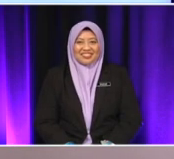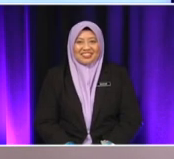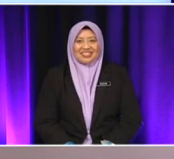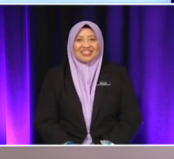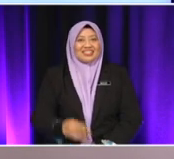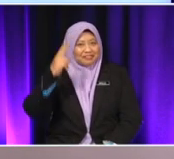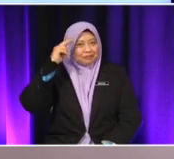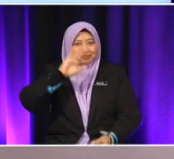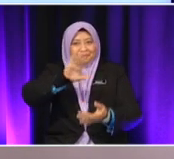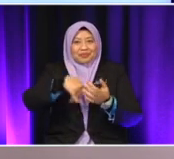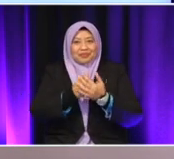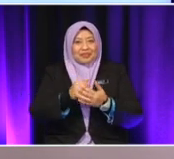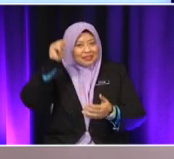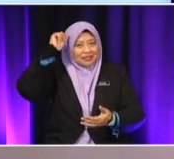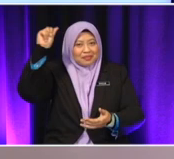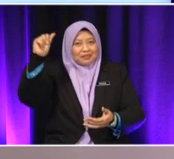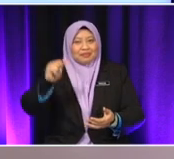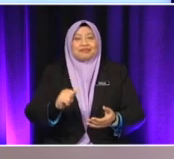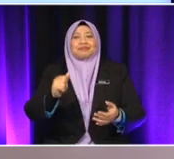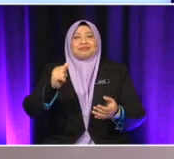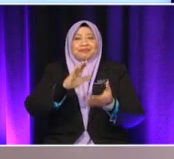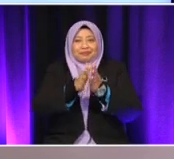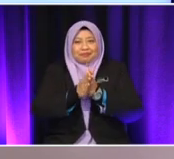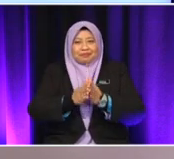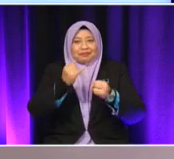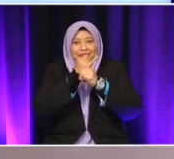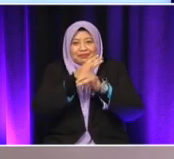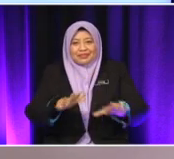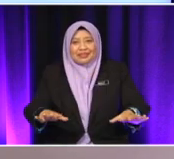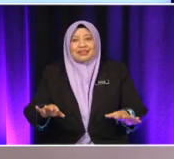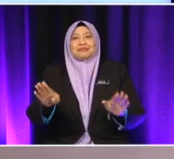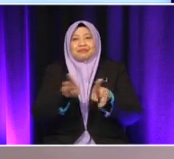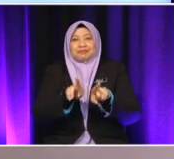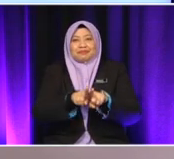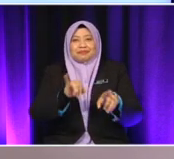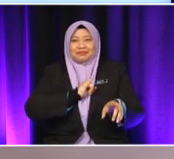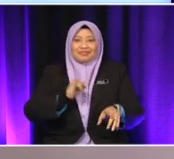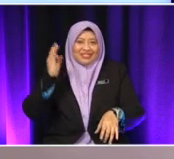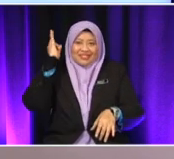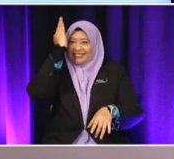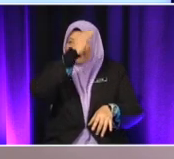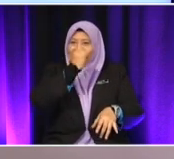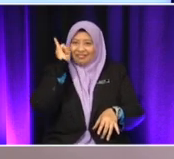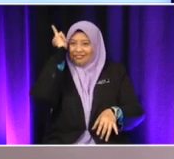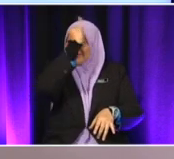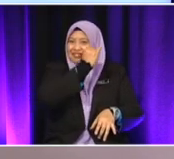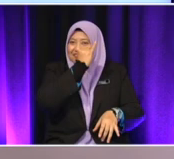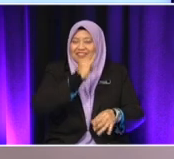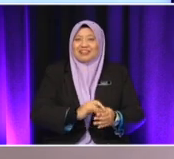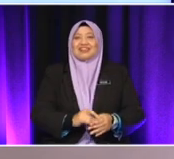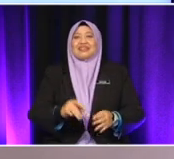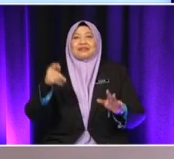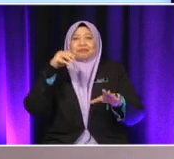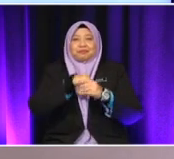Hai semua Assalamualaikum salam sejahtera Anda bersama saya Irfan Sami di saluran untuk